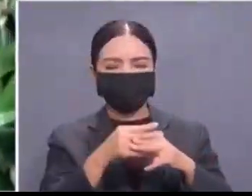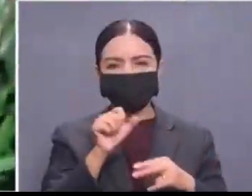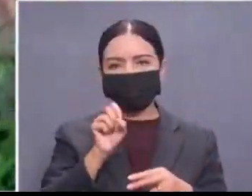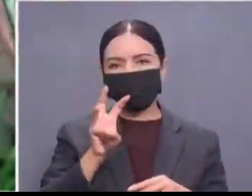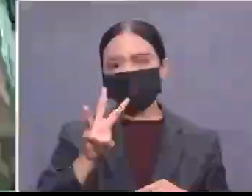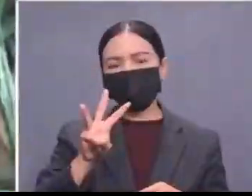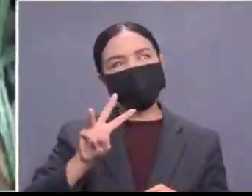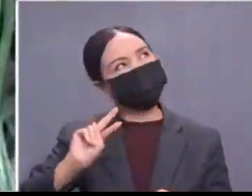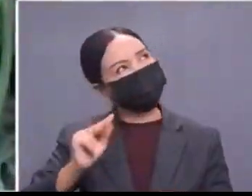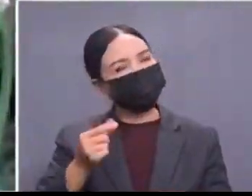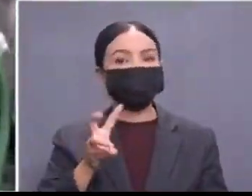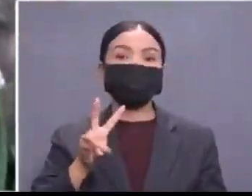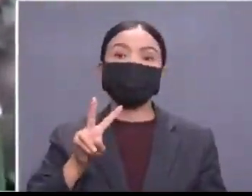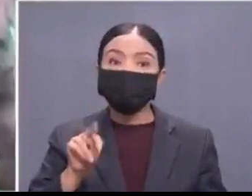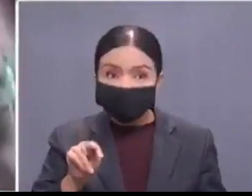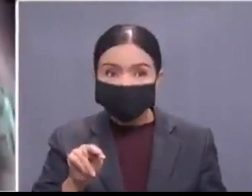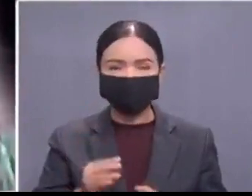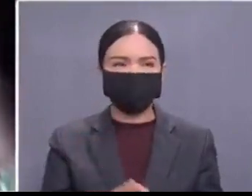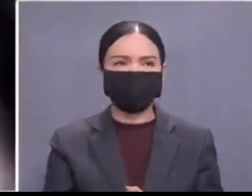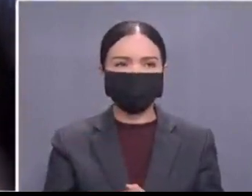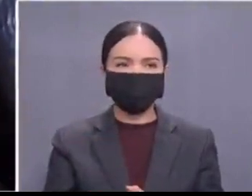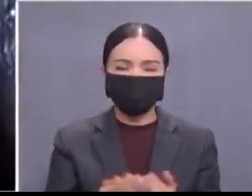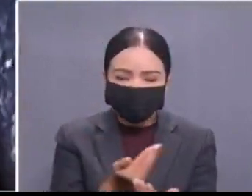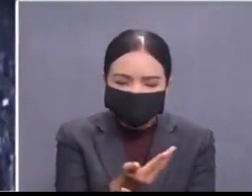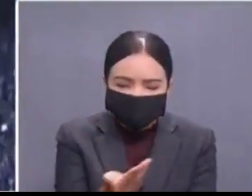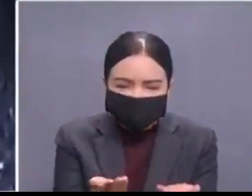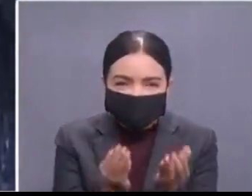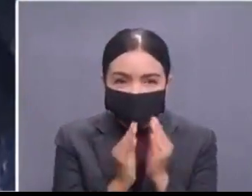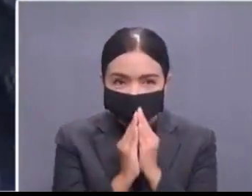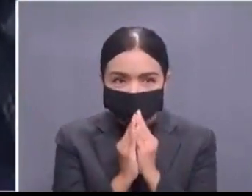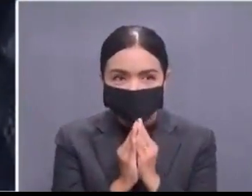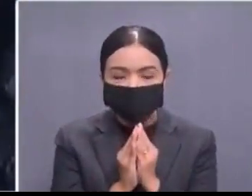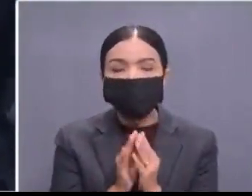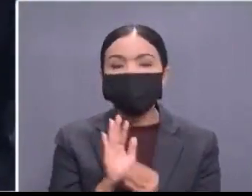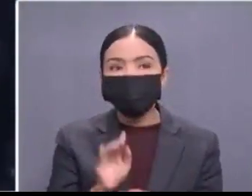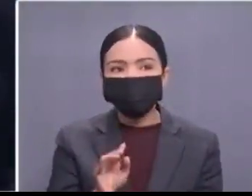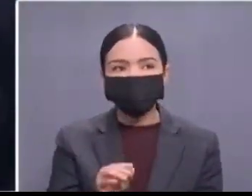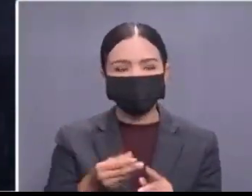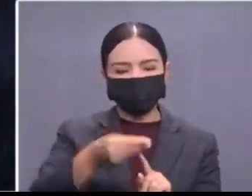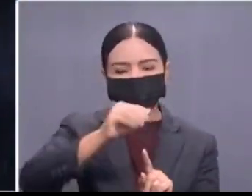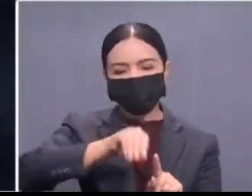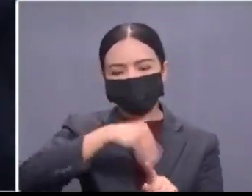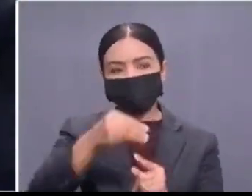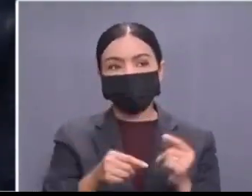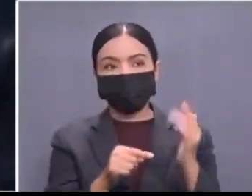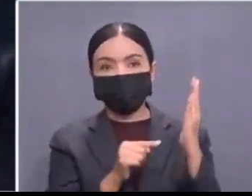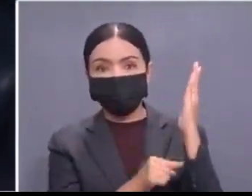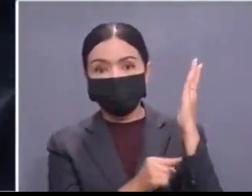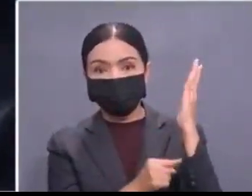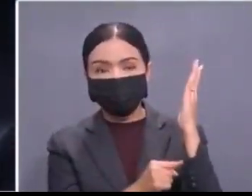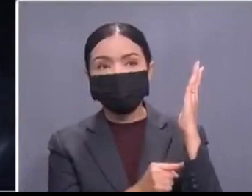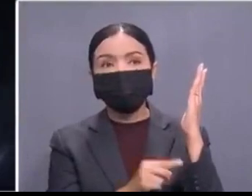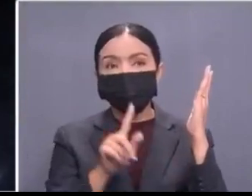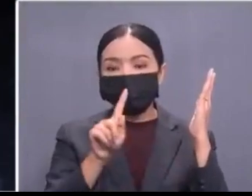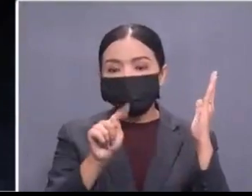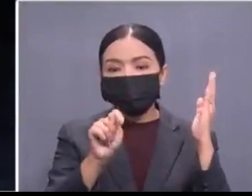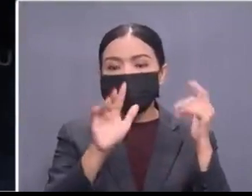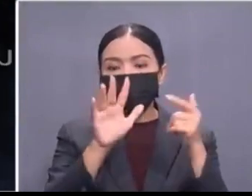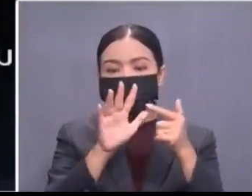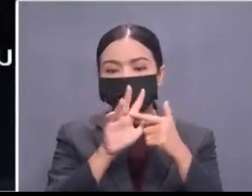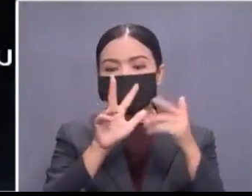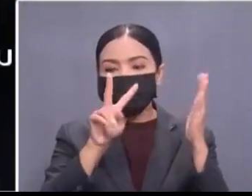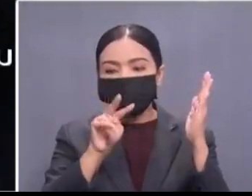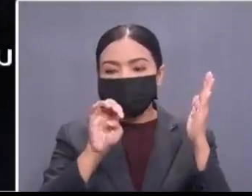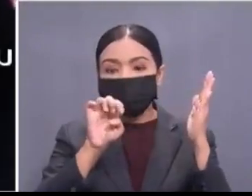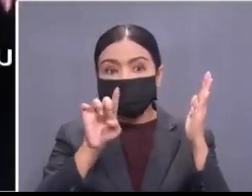กันนะครับทำพิธีเอ่อเขาทำพิธีแก้บนกล้วยตานีคุณรัชนีอื้อหือเพราะว่ากล้วยตัวเอ่อกล้วย